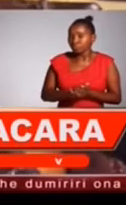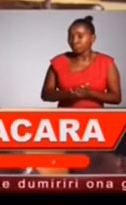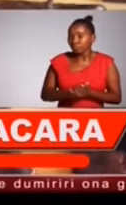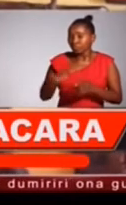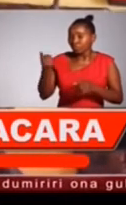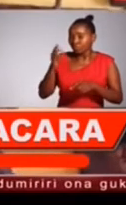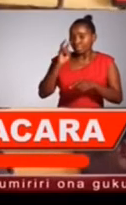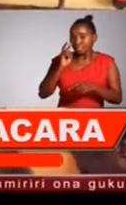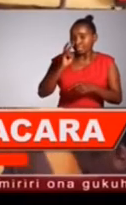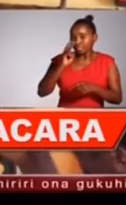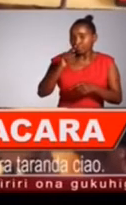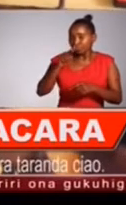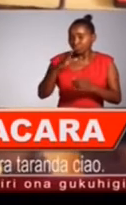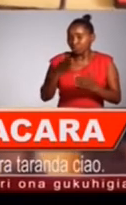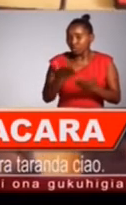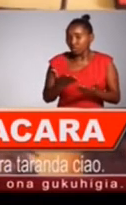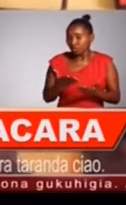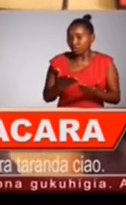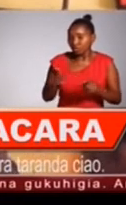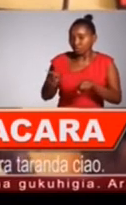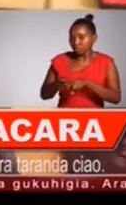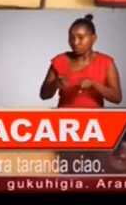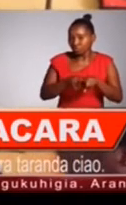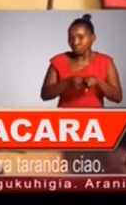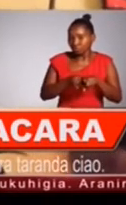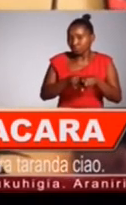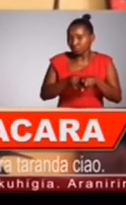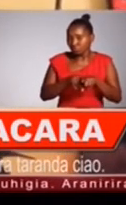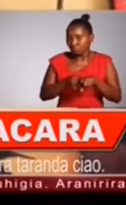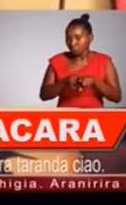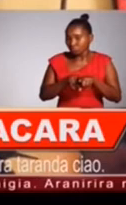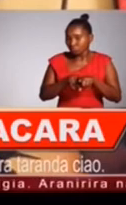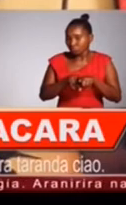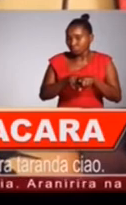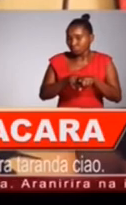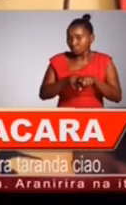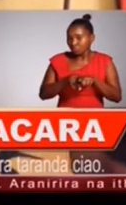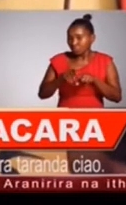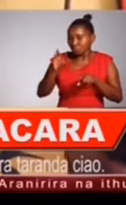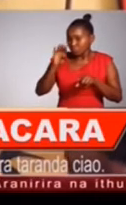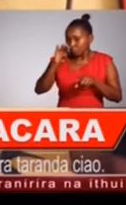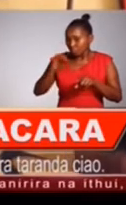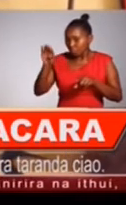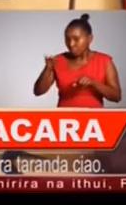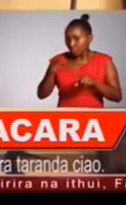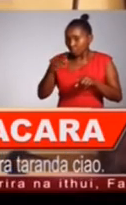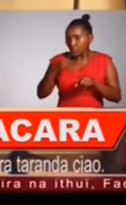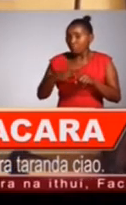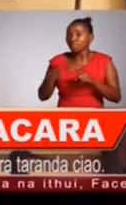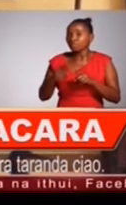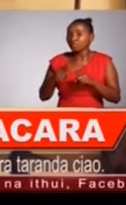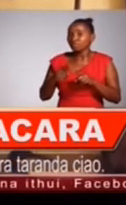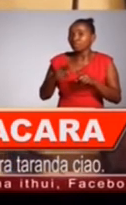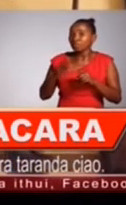At first sight, ujinaka kama alien landscape hili Lakini,